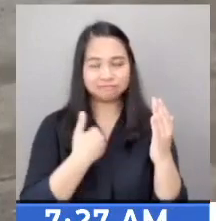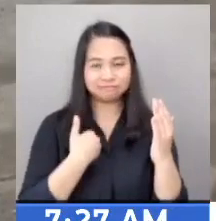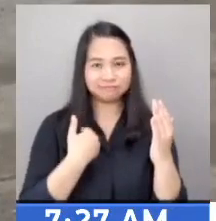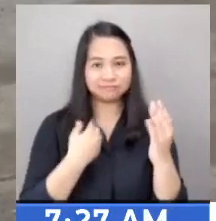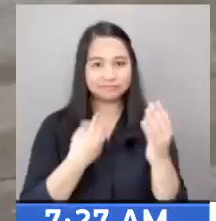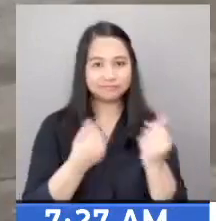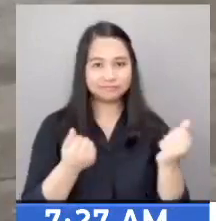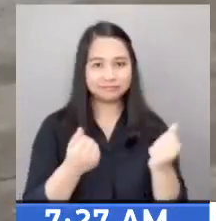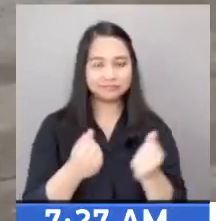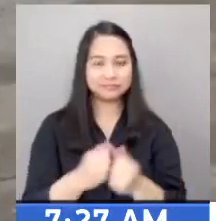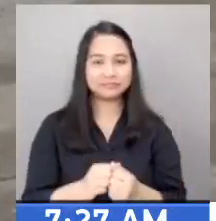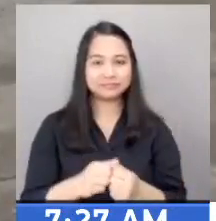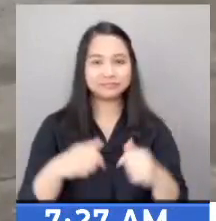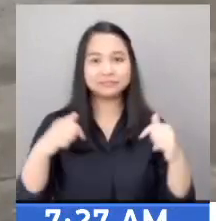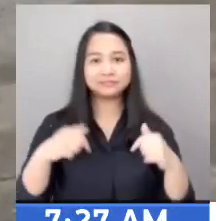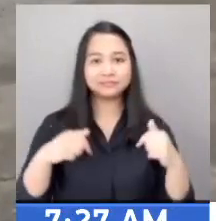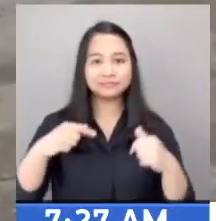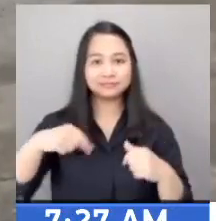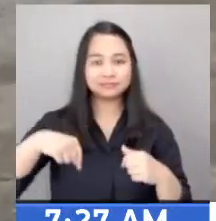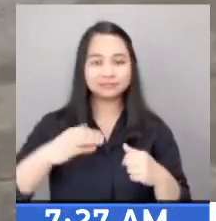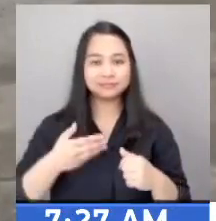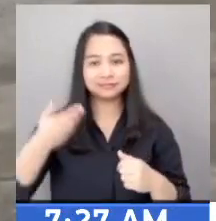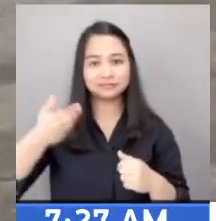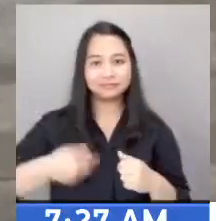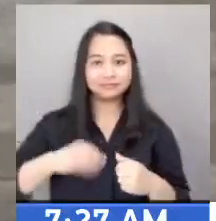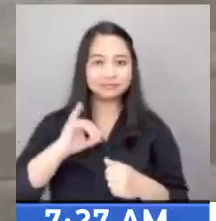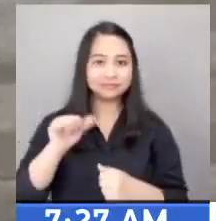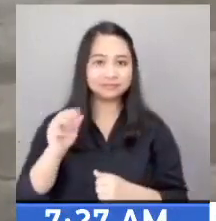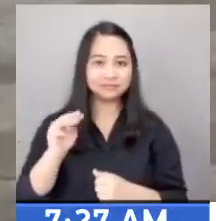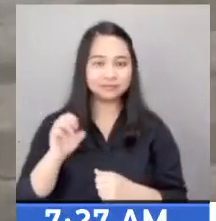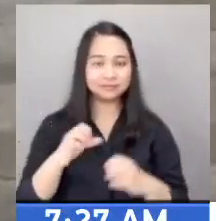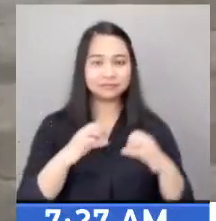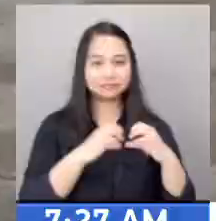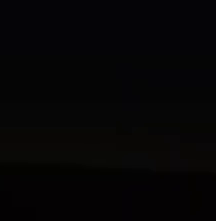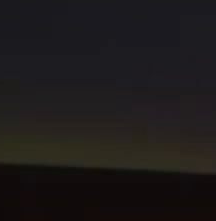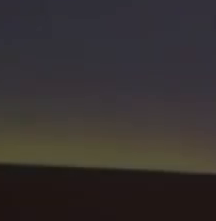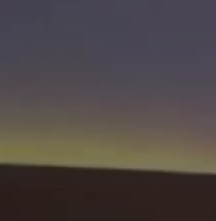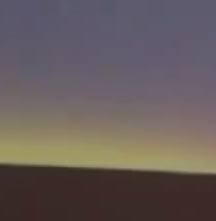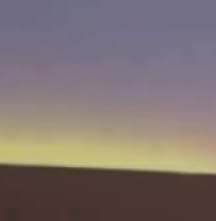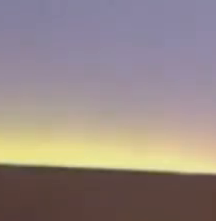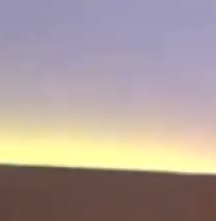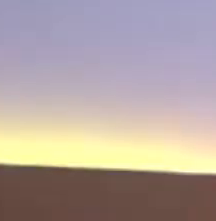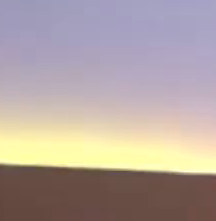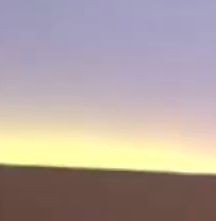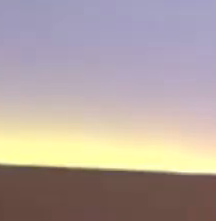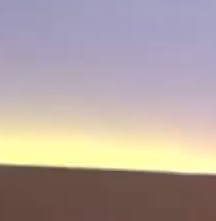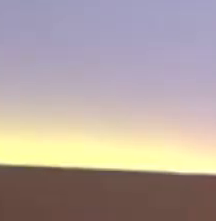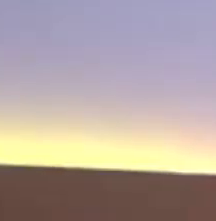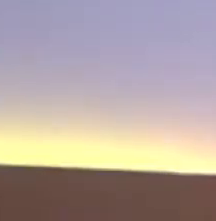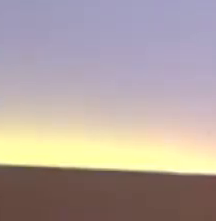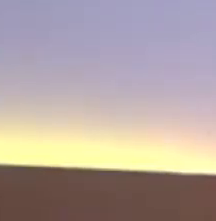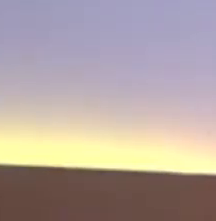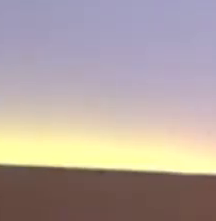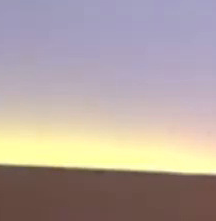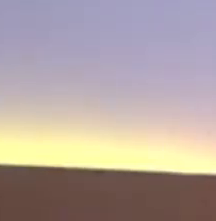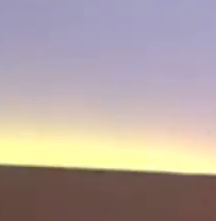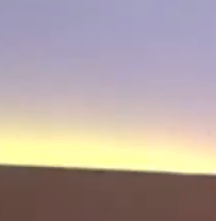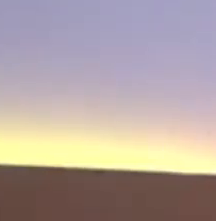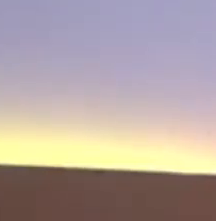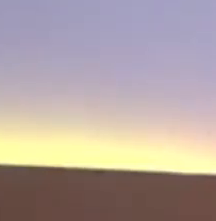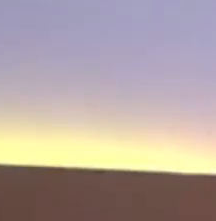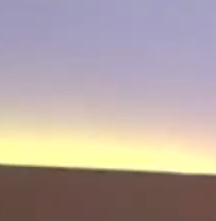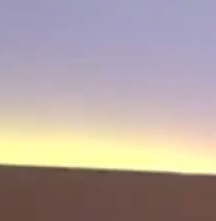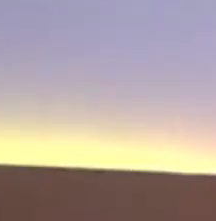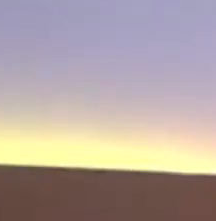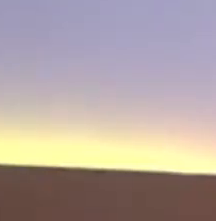rito sa Quezon City. Ako po si James Agustin, buong puso para sa Pilipino. Kapuso, mauna ka sa mga balita. Panoorin ang unang balita